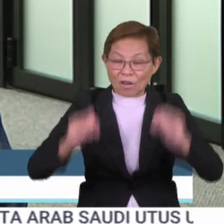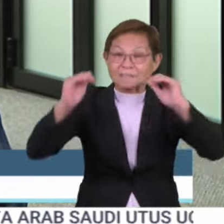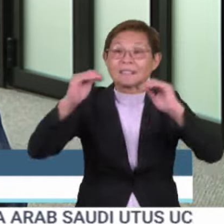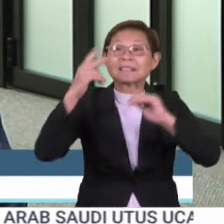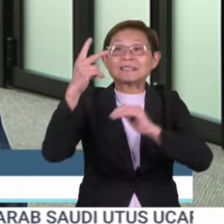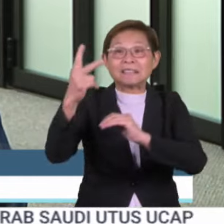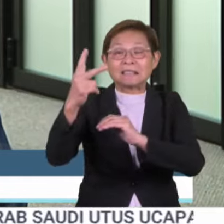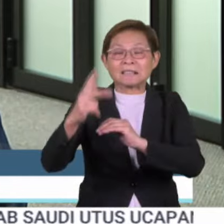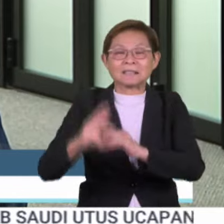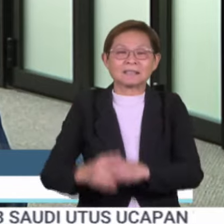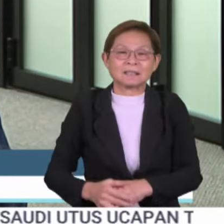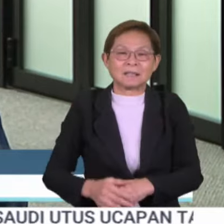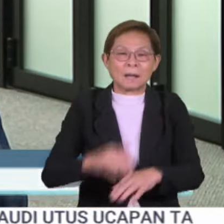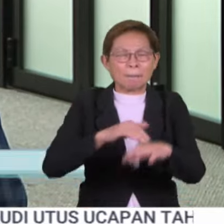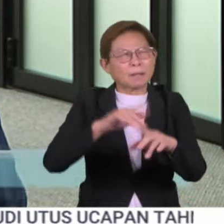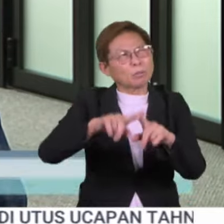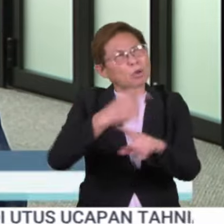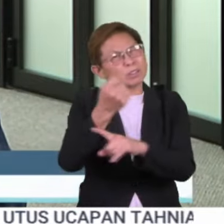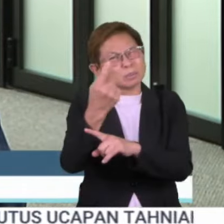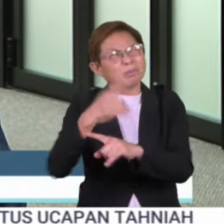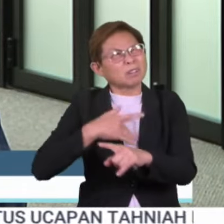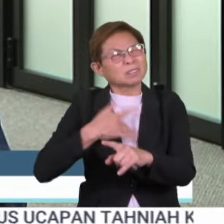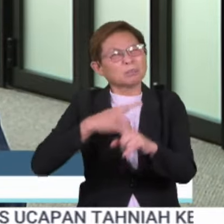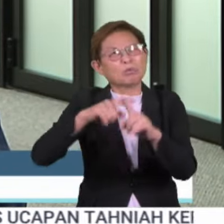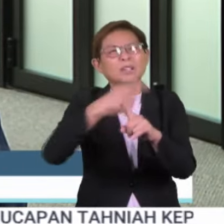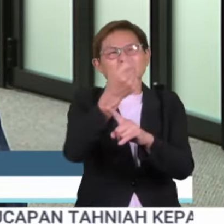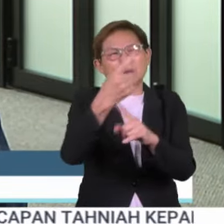besok pada bulan 11